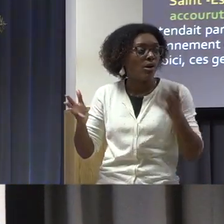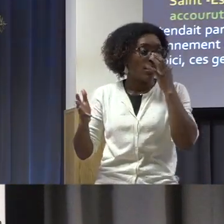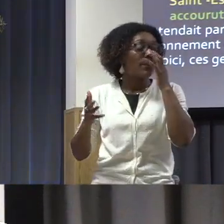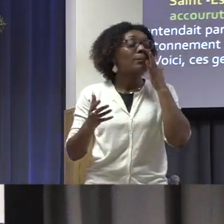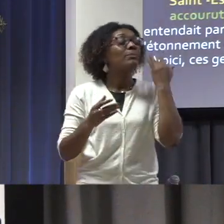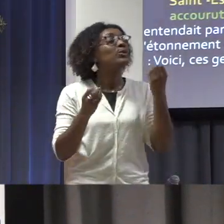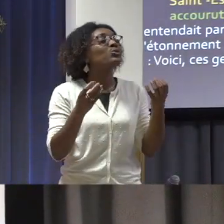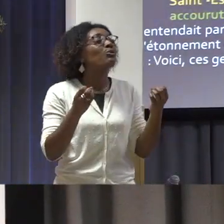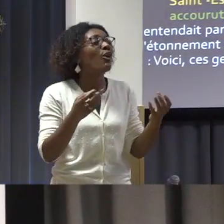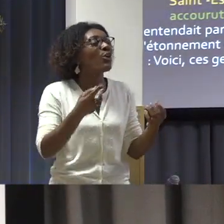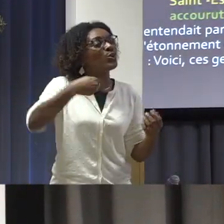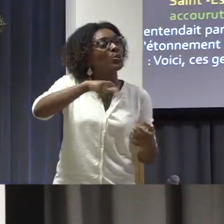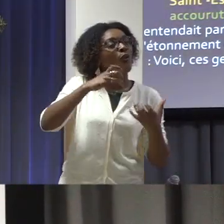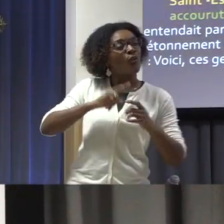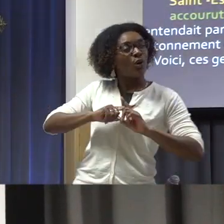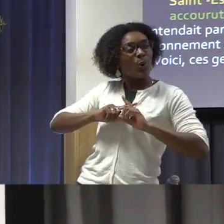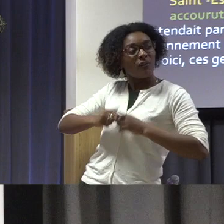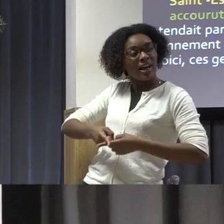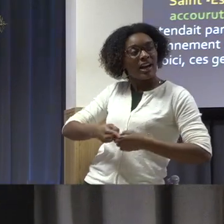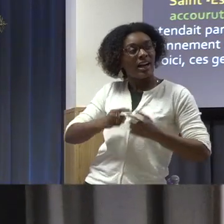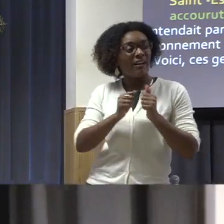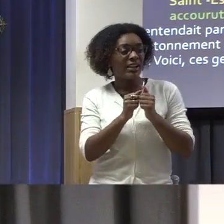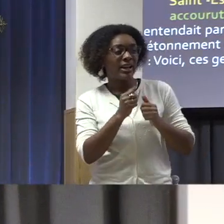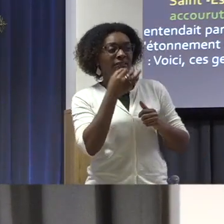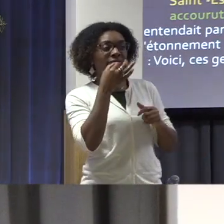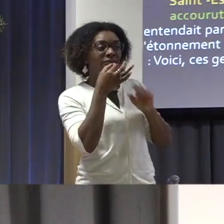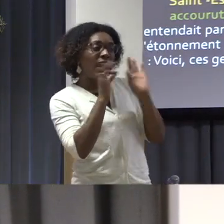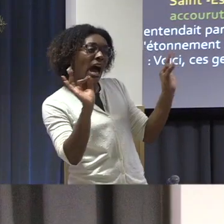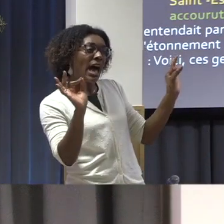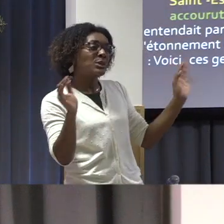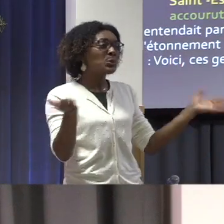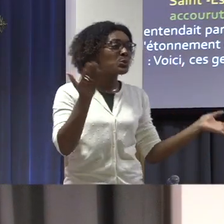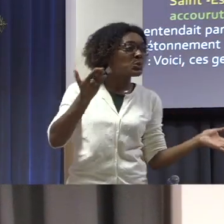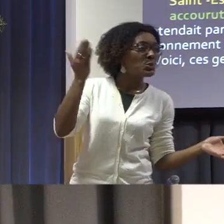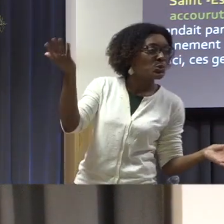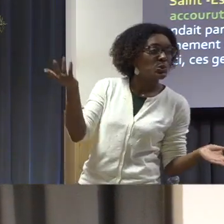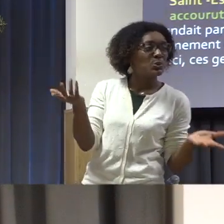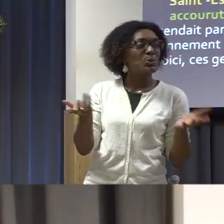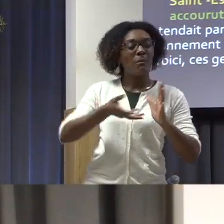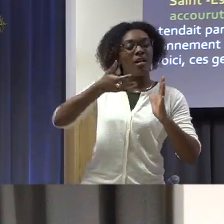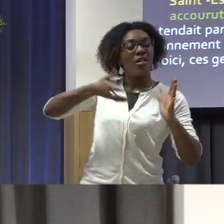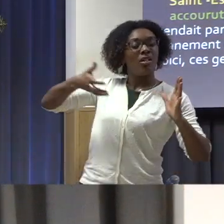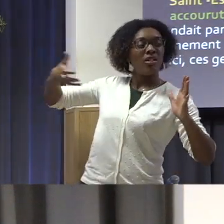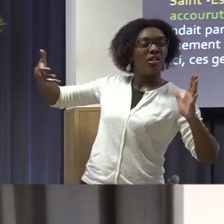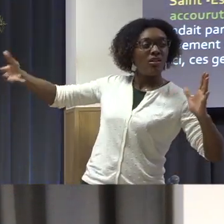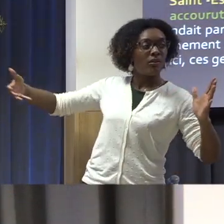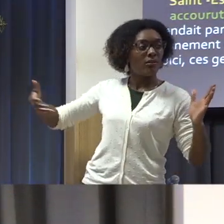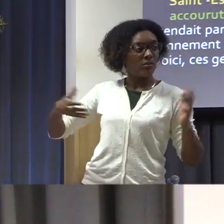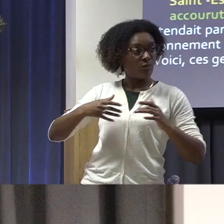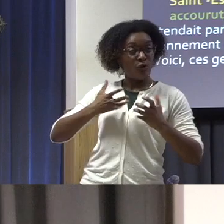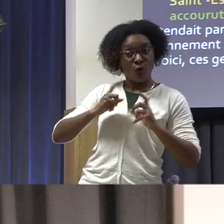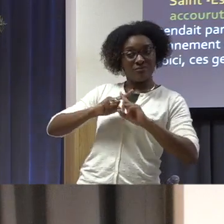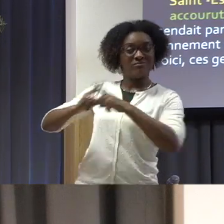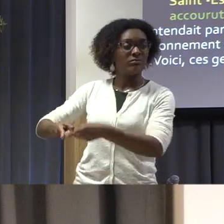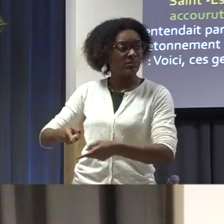avec la façon de parler de nom nathaël s'est convertie parce qu'il y avait un don spirituel qu'il ait été